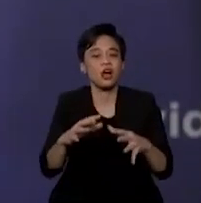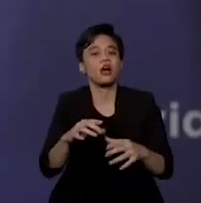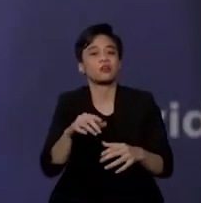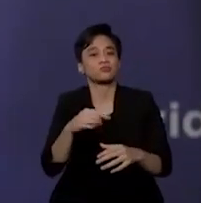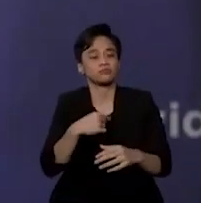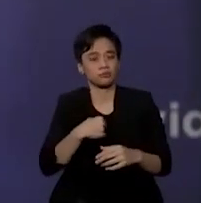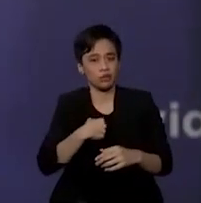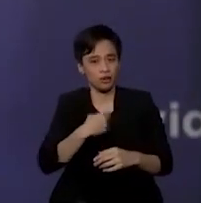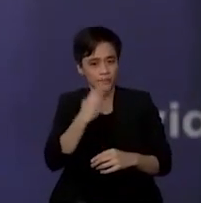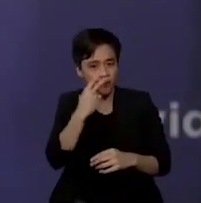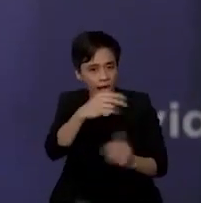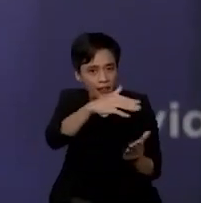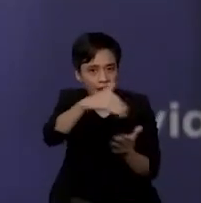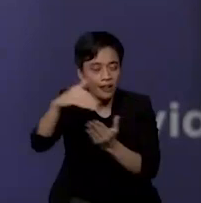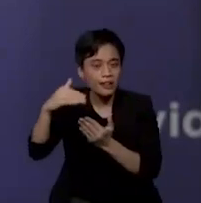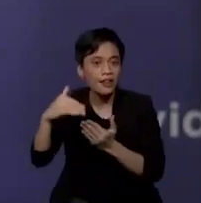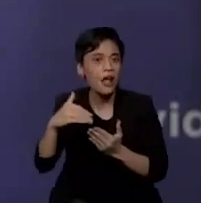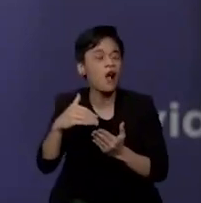telah tercatat